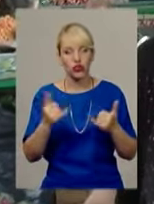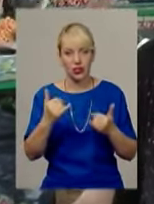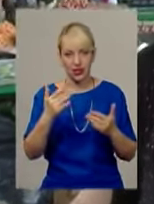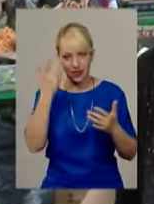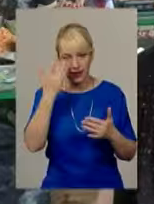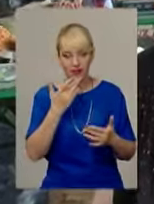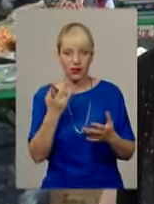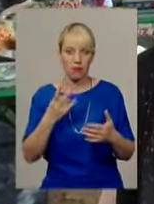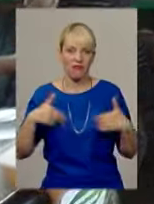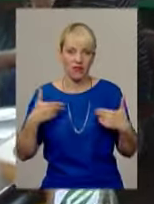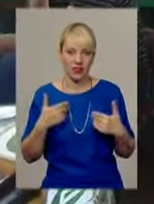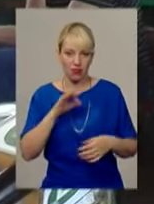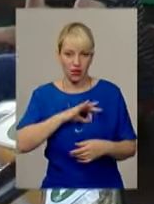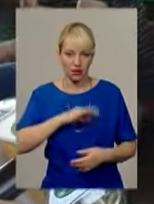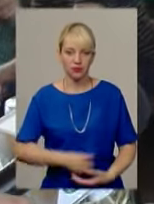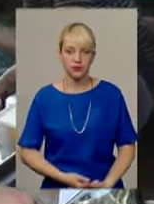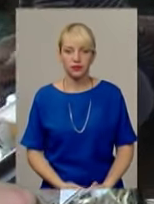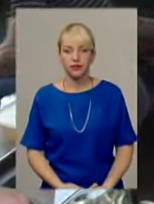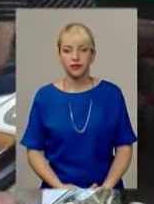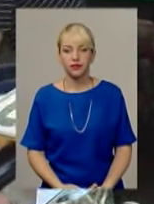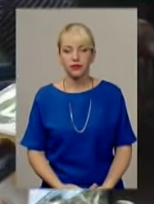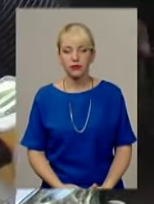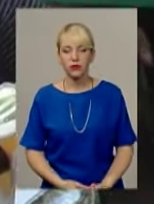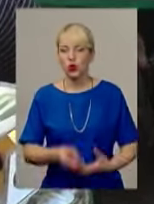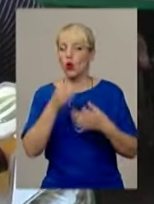більше взяти вітамін. Користується люба ягода.